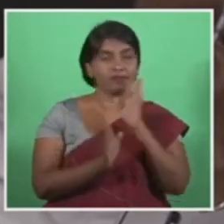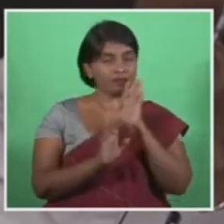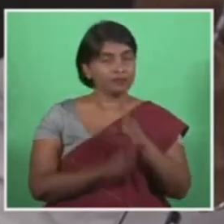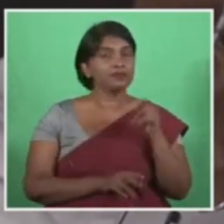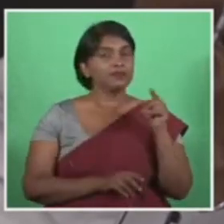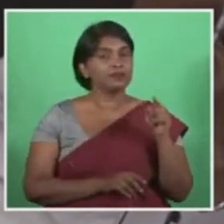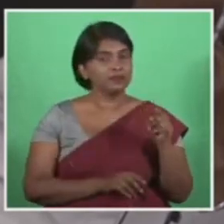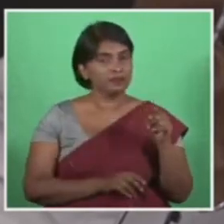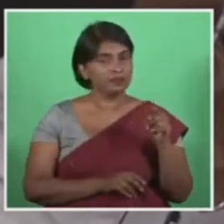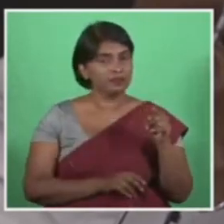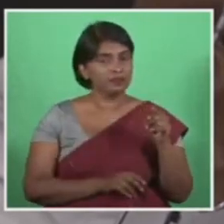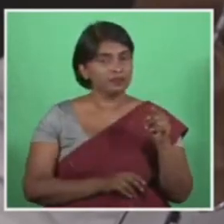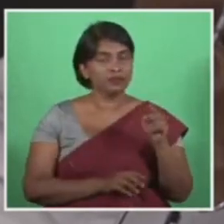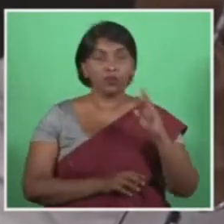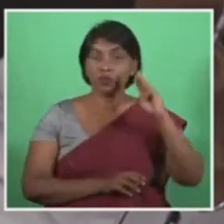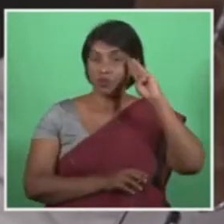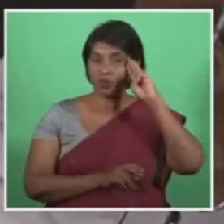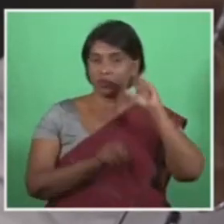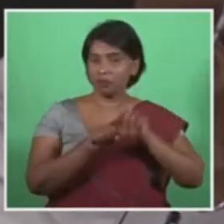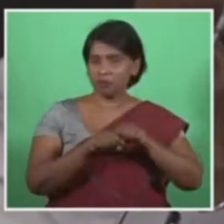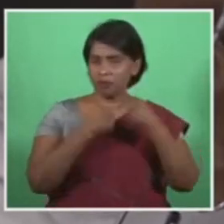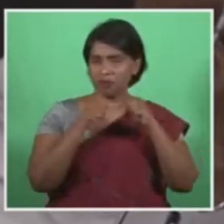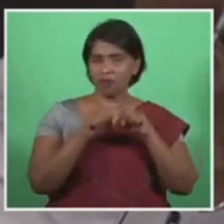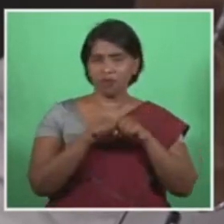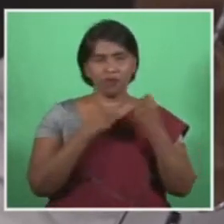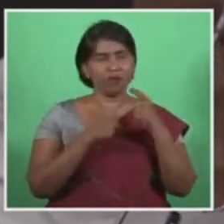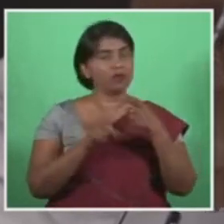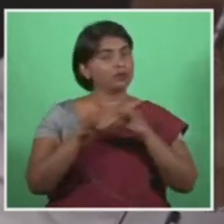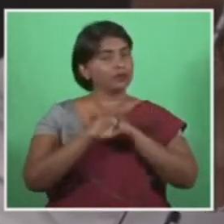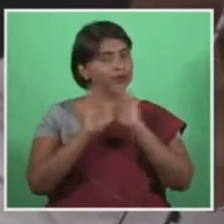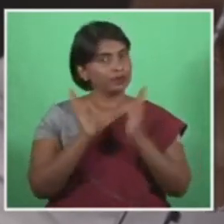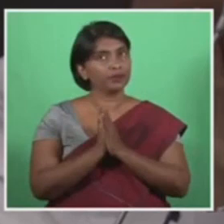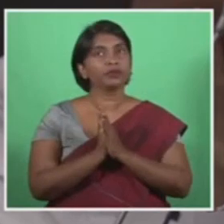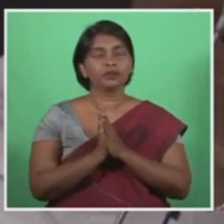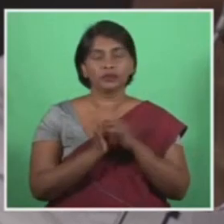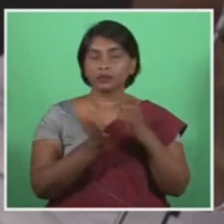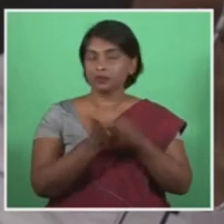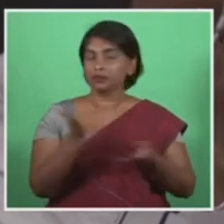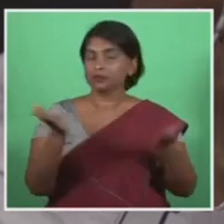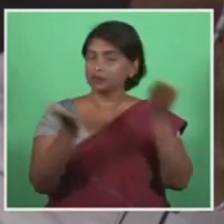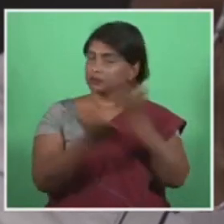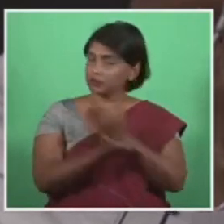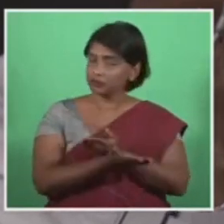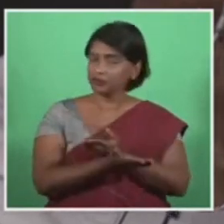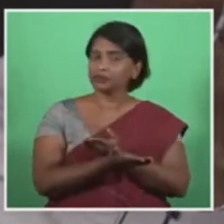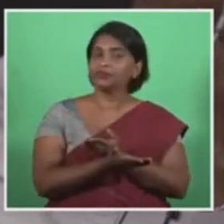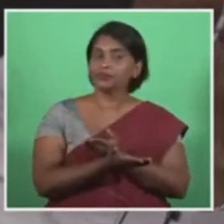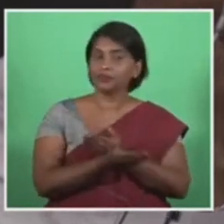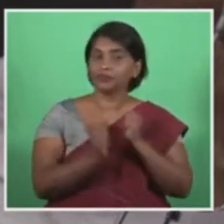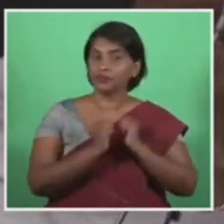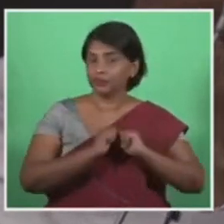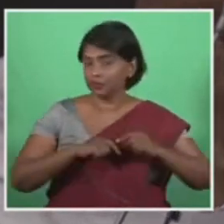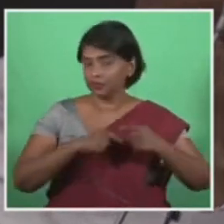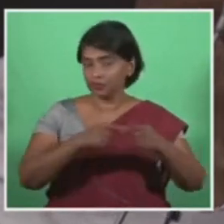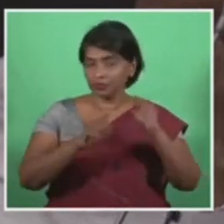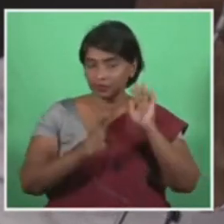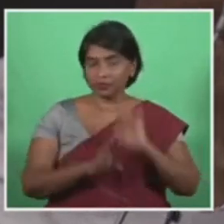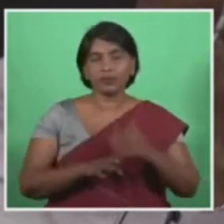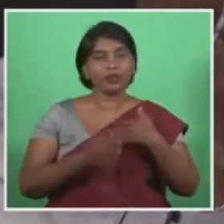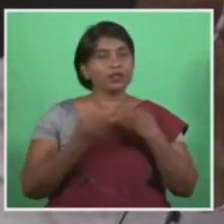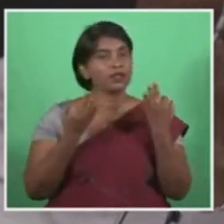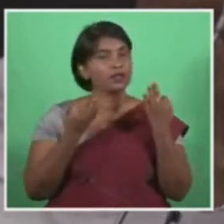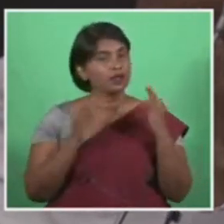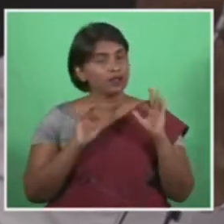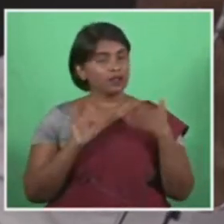ඇතිවුණුයේ පොරොන්දු කඩකිරීම ඇතුළු ඒ ගිවිසුම ක්‍රියාත්මක කිරීමට හා